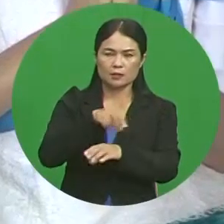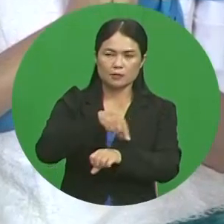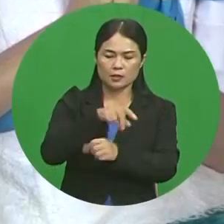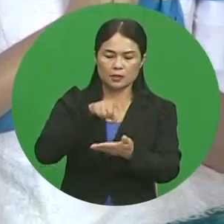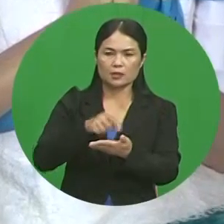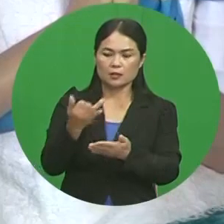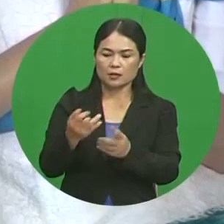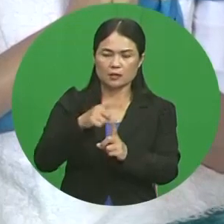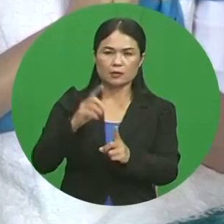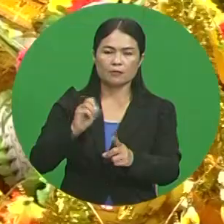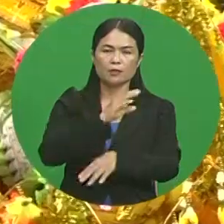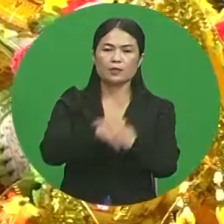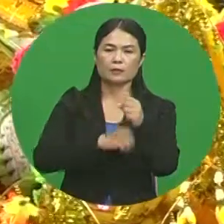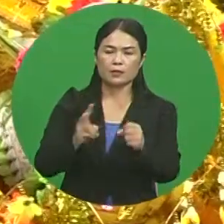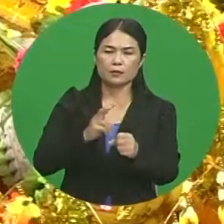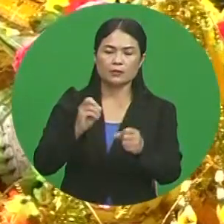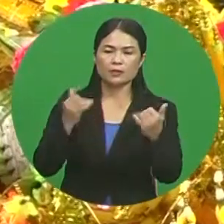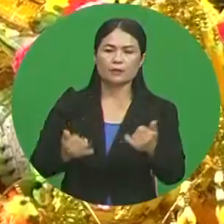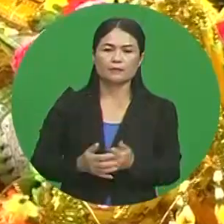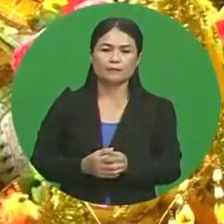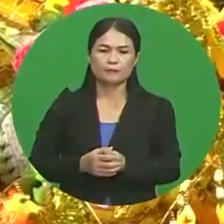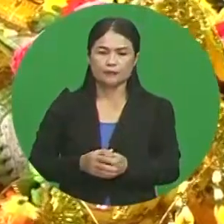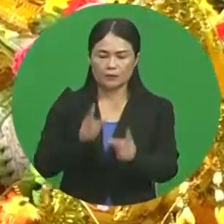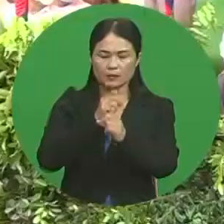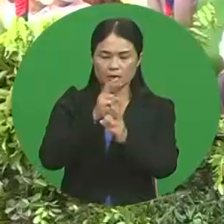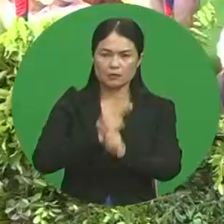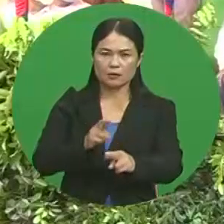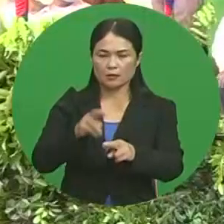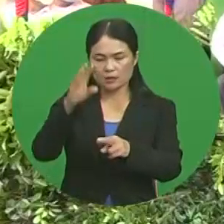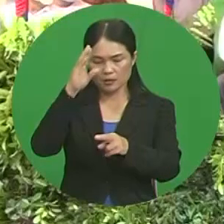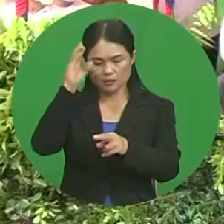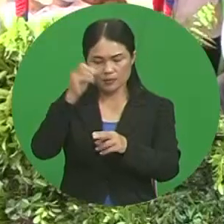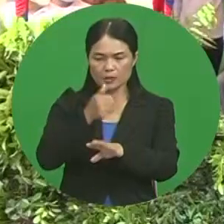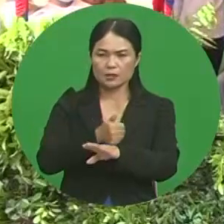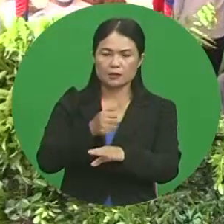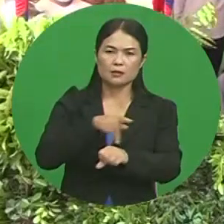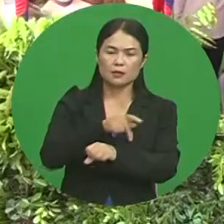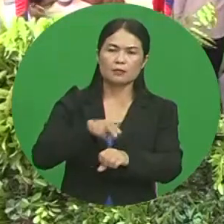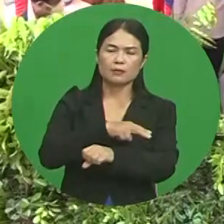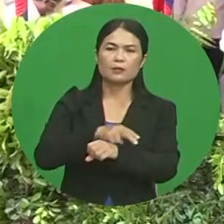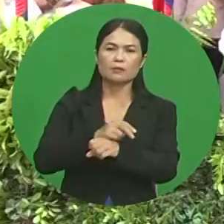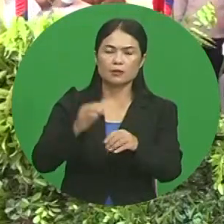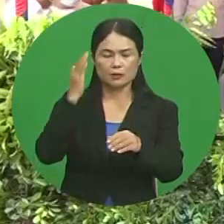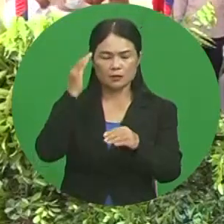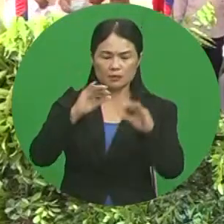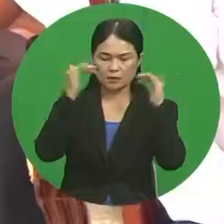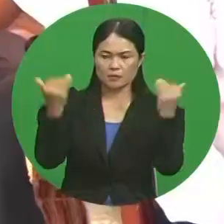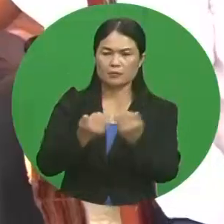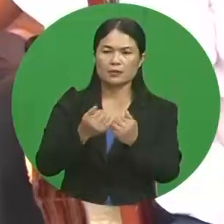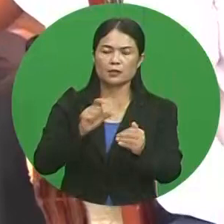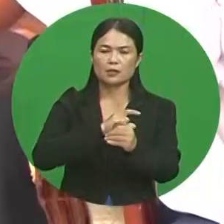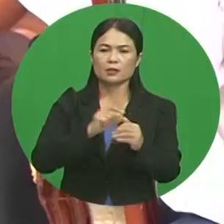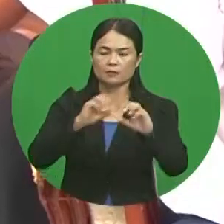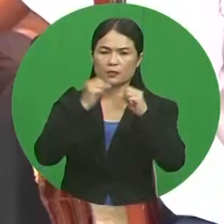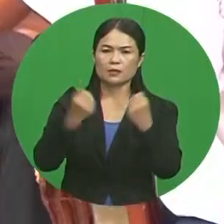ទី7ខែតុលាឆ្នាំ2020នេះតាមរបាយការណ៍របស់លោកអភិបាលស្រុកស្អាងបានដឹងថាស្ថានភាពសន្តិសុខសង្គមនិងជីវ